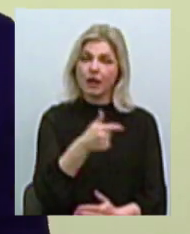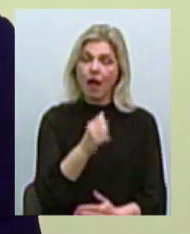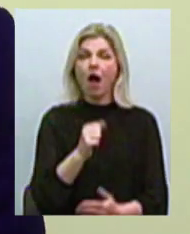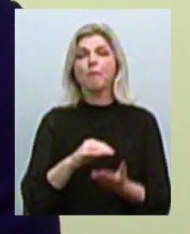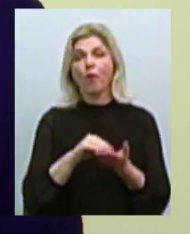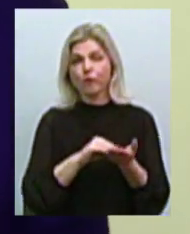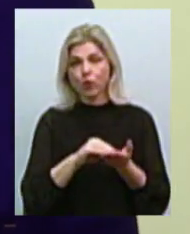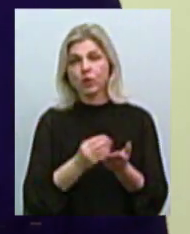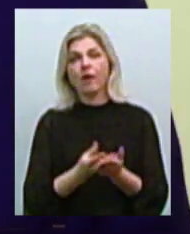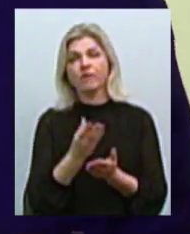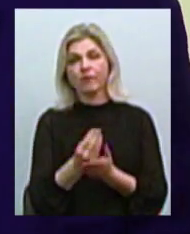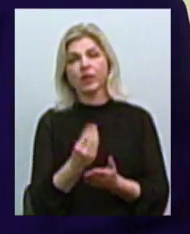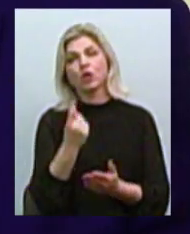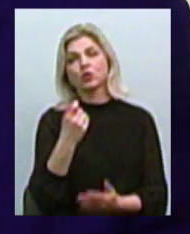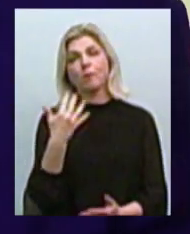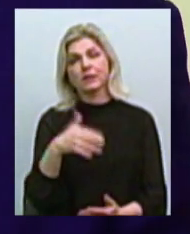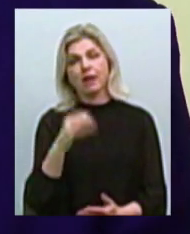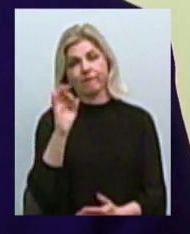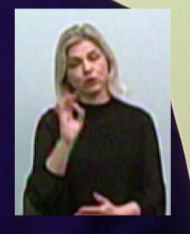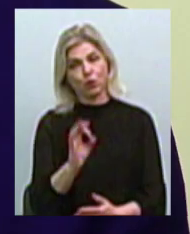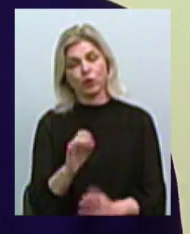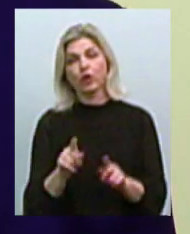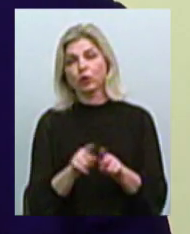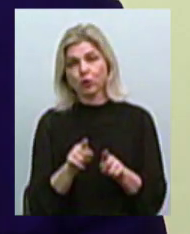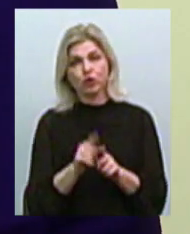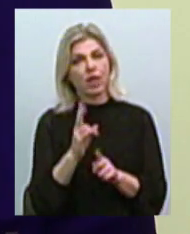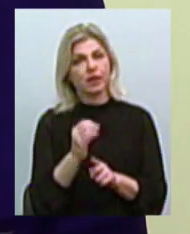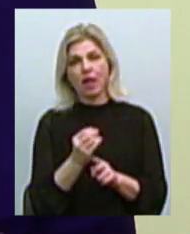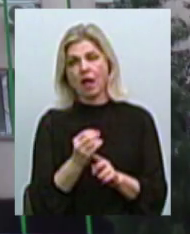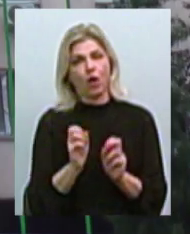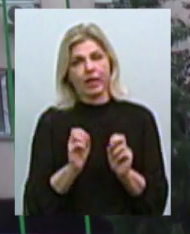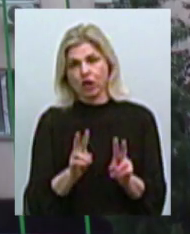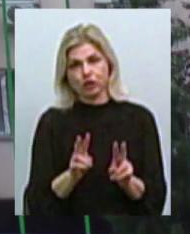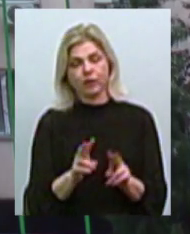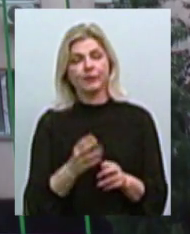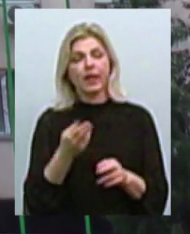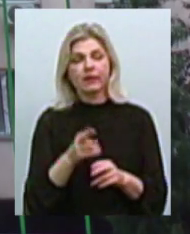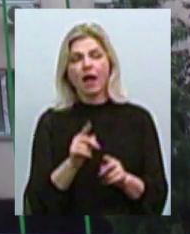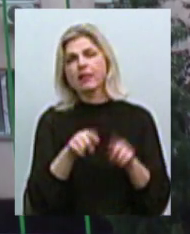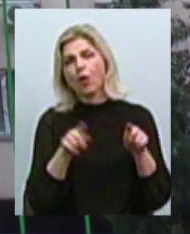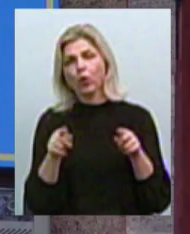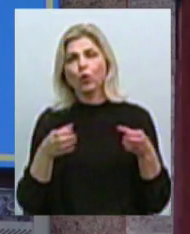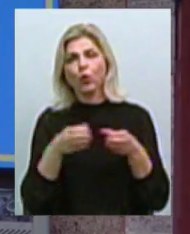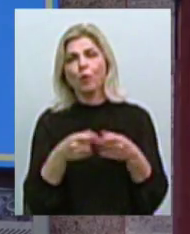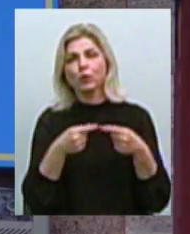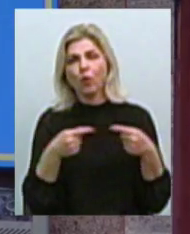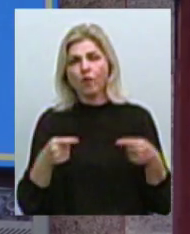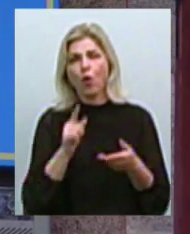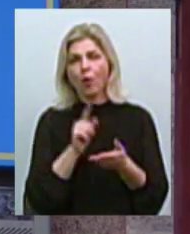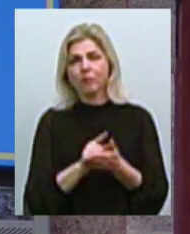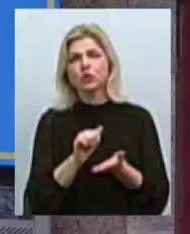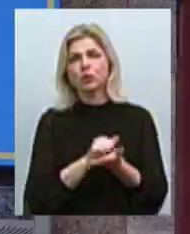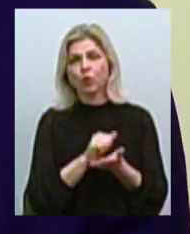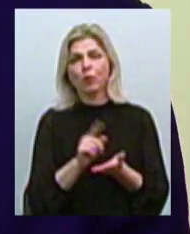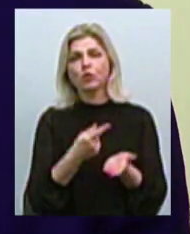повторний випадок це вже буде 150%. Ну це теж не критично. Для деяких груп товарів обов'язковими стануть документи, які